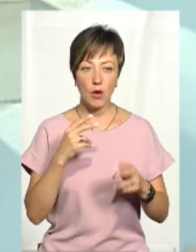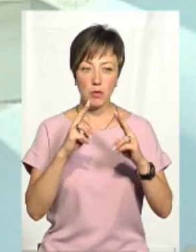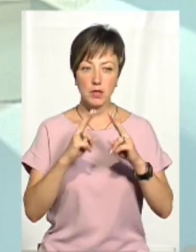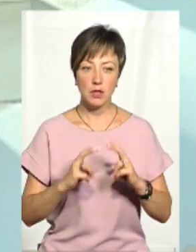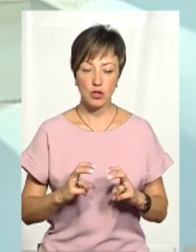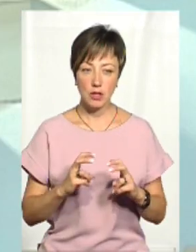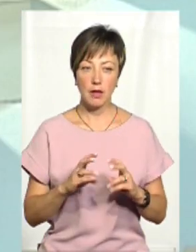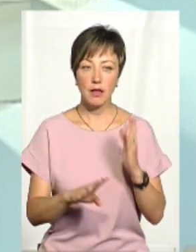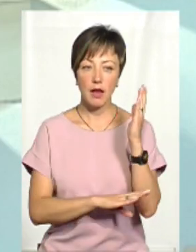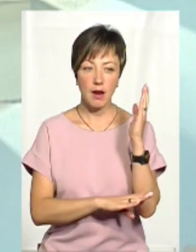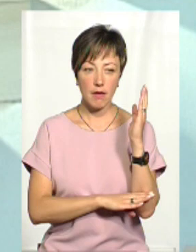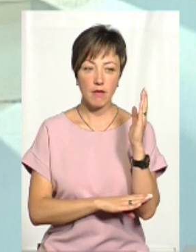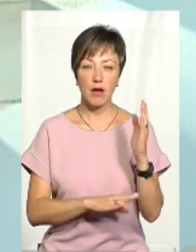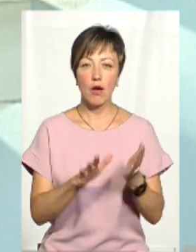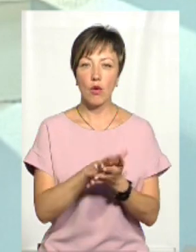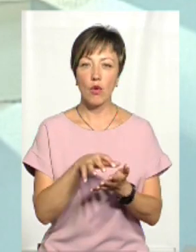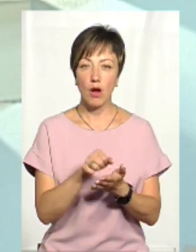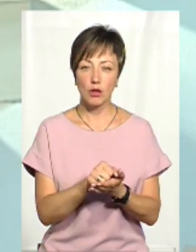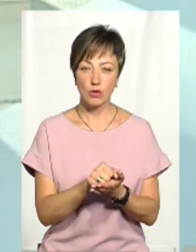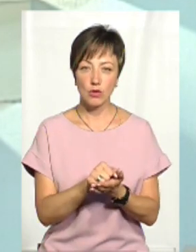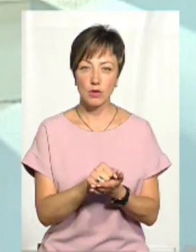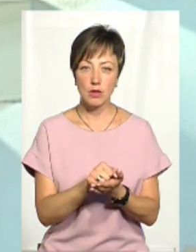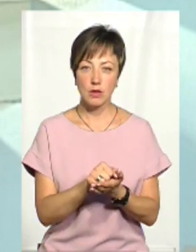обстеженні дерев уражується майже,